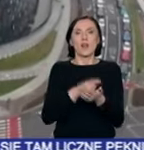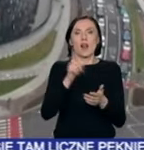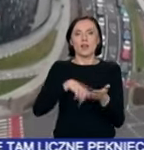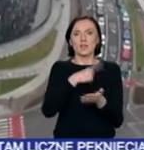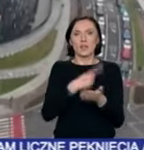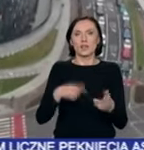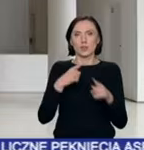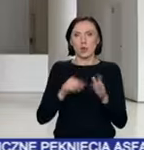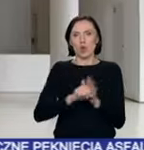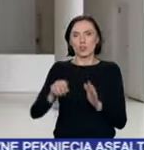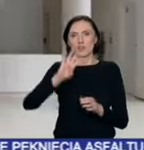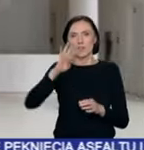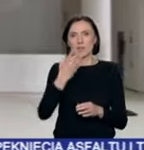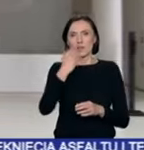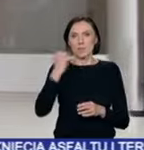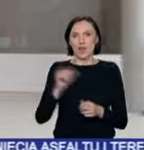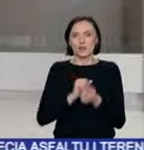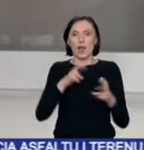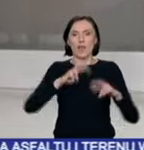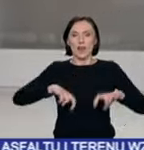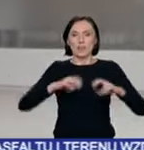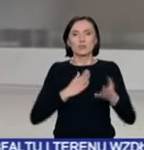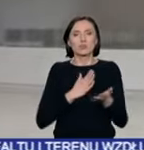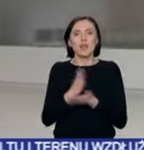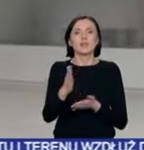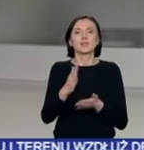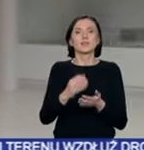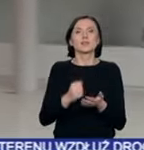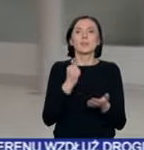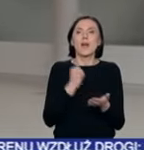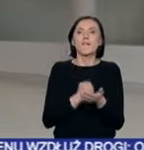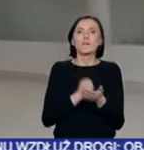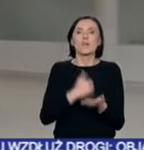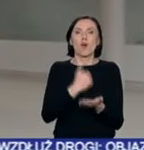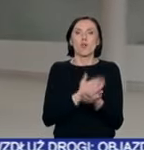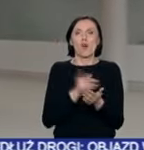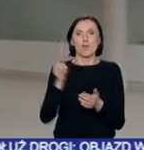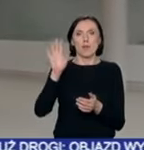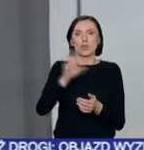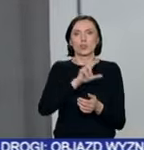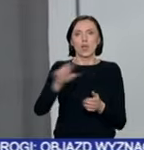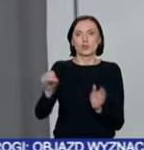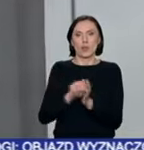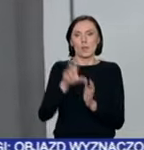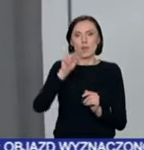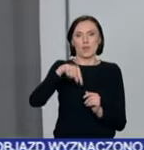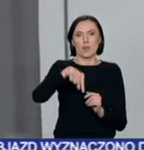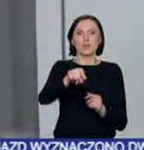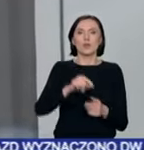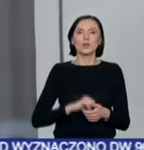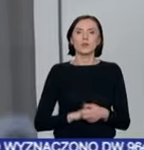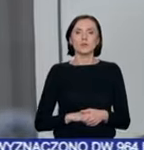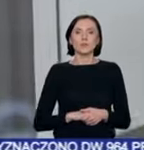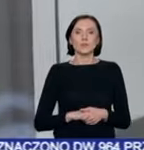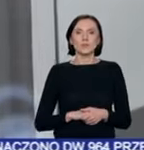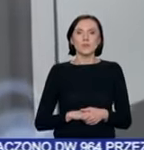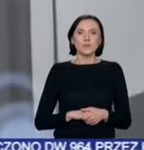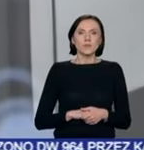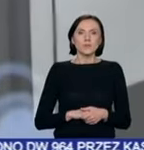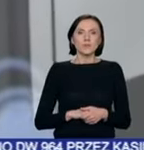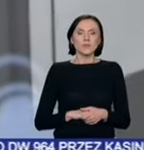4 maja są analizowane przez prawników wojewody. Ci na wydanie decyzji mają czas do poniedziałku. Otrzymaliśmy od